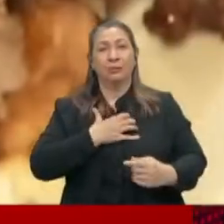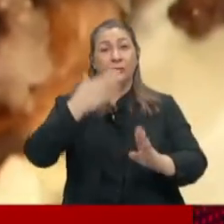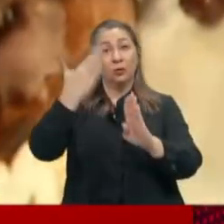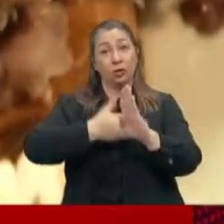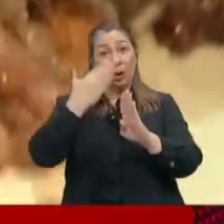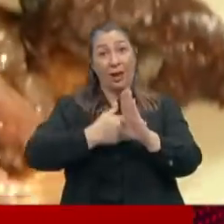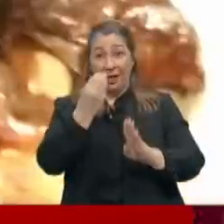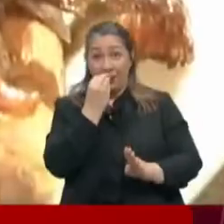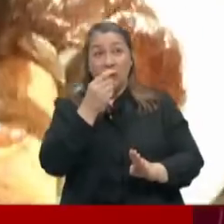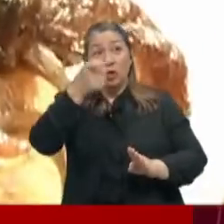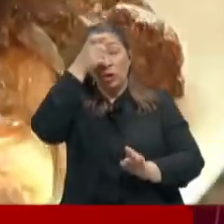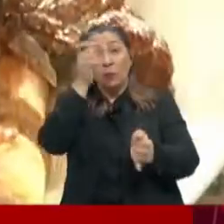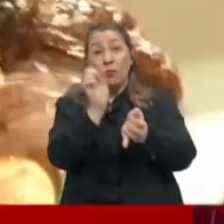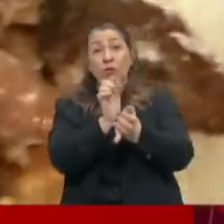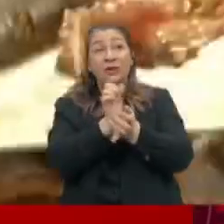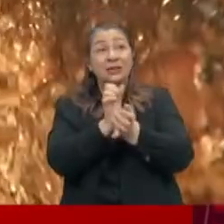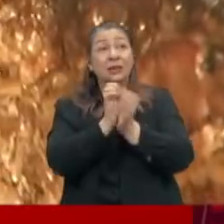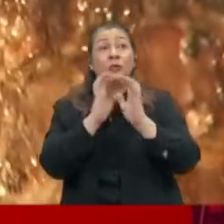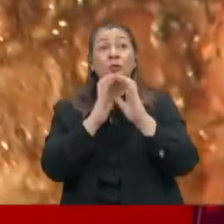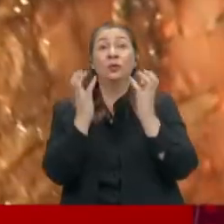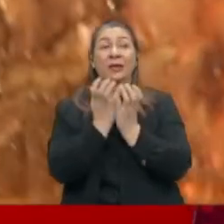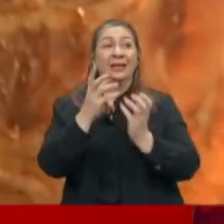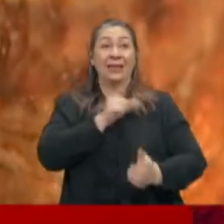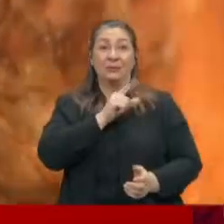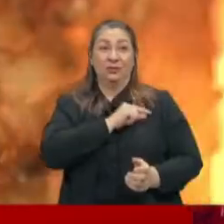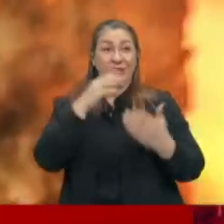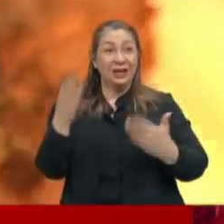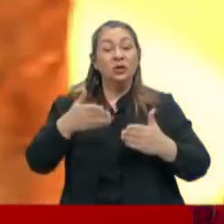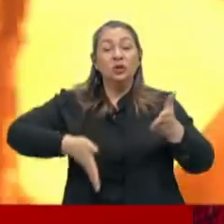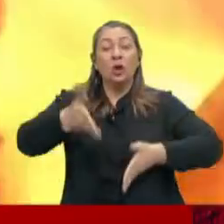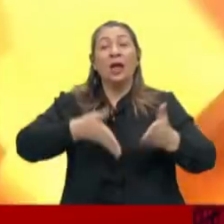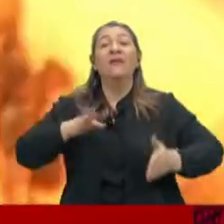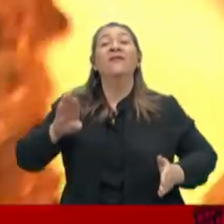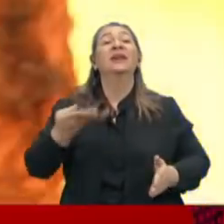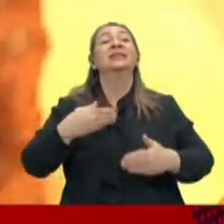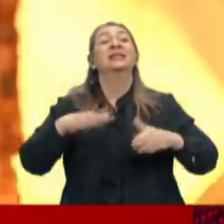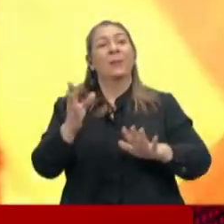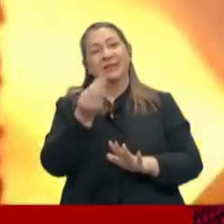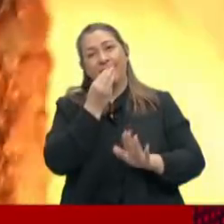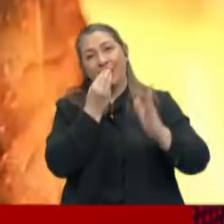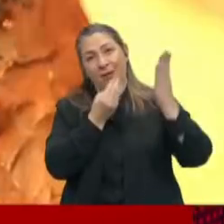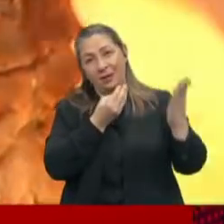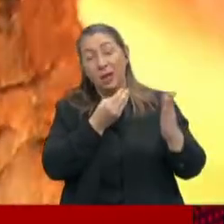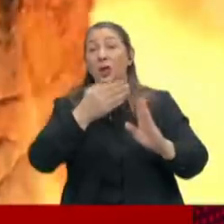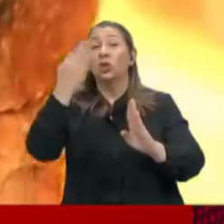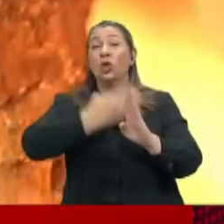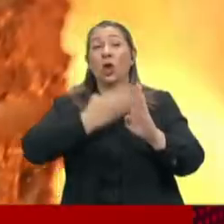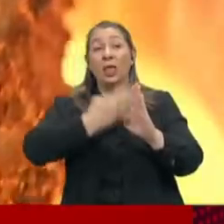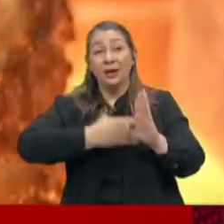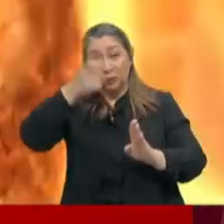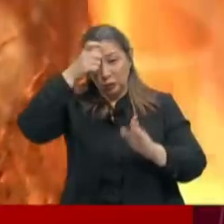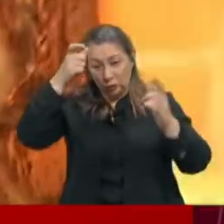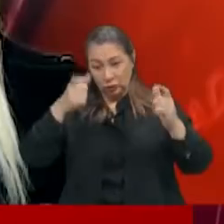döner, Türk mutfağının küresel temsilcisidir. Sokakların da vazgeçilmez yemeğidir. Döner